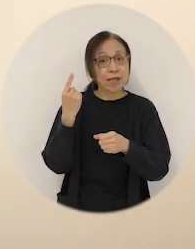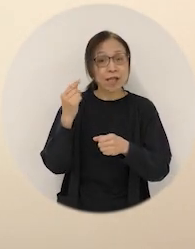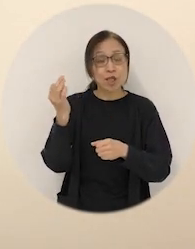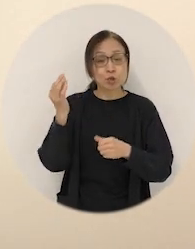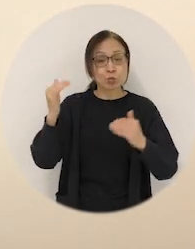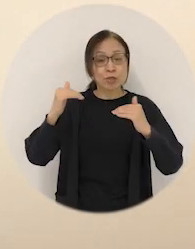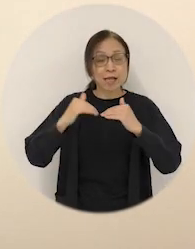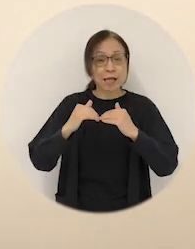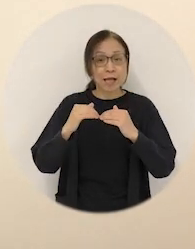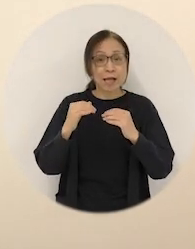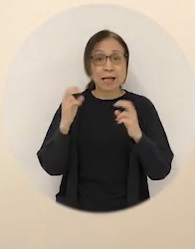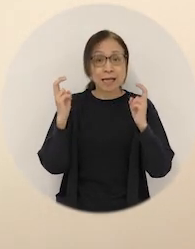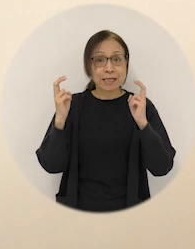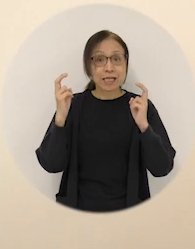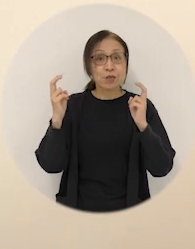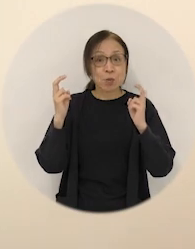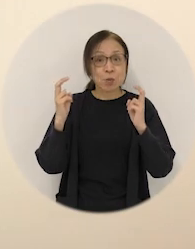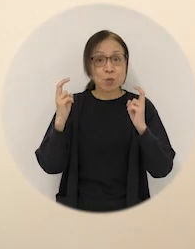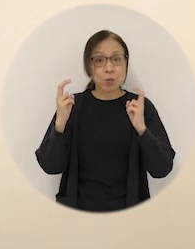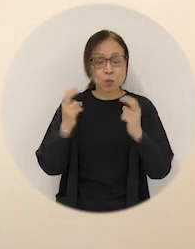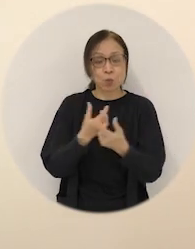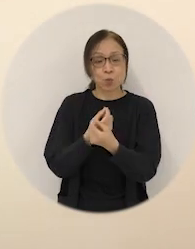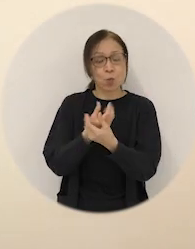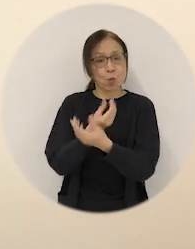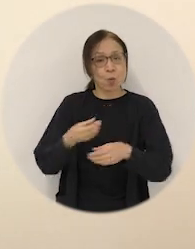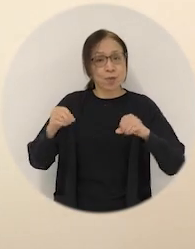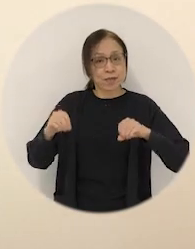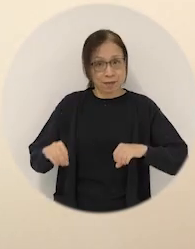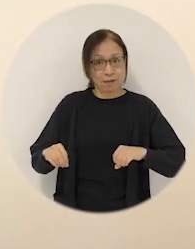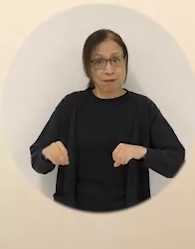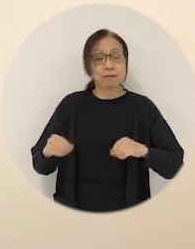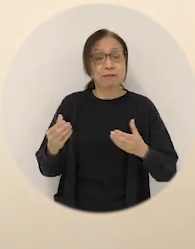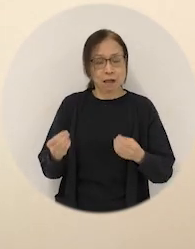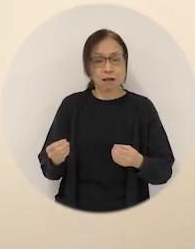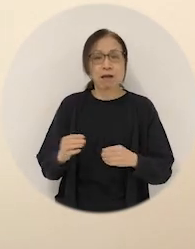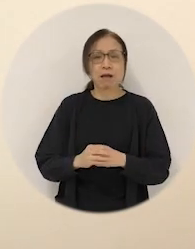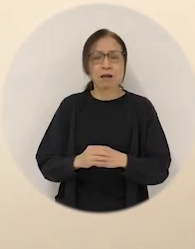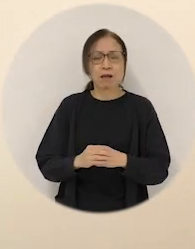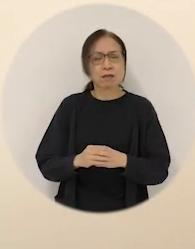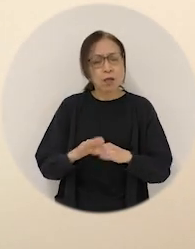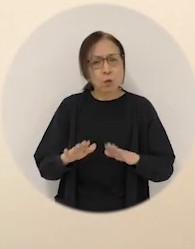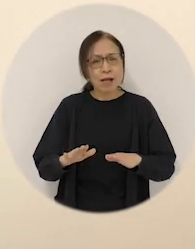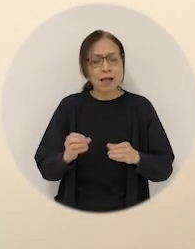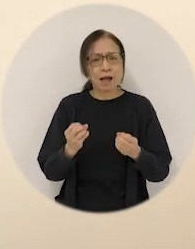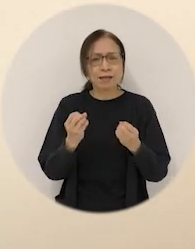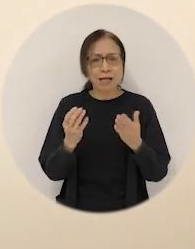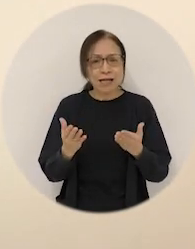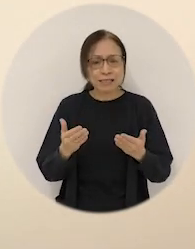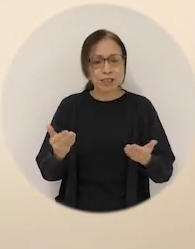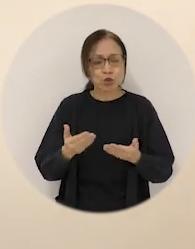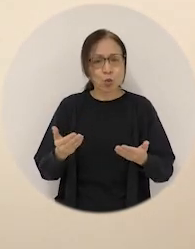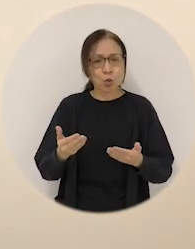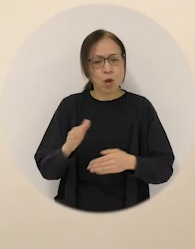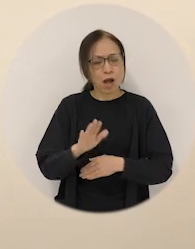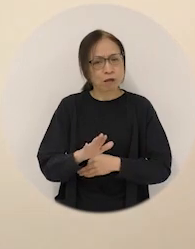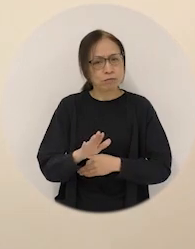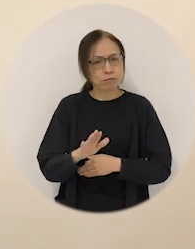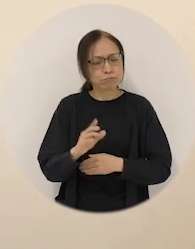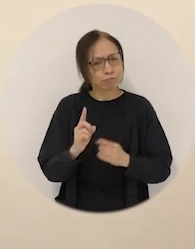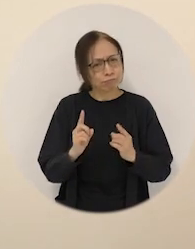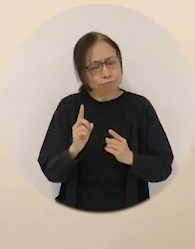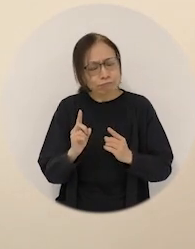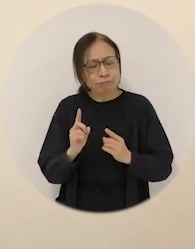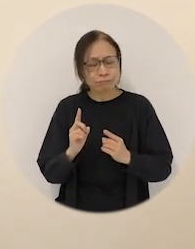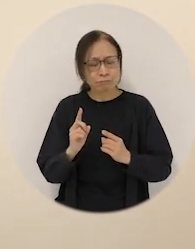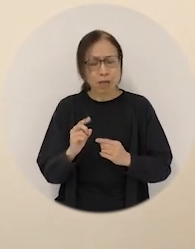定についてなんか新規事業で面白いのが入っているのかなと思って楽しみにしてきたんですけど、特に